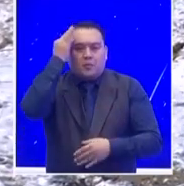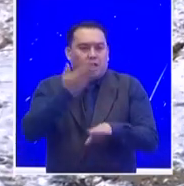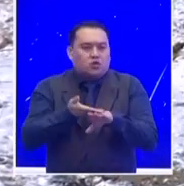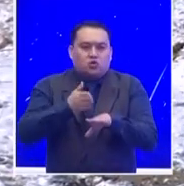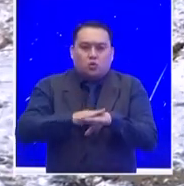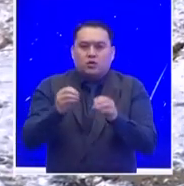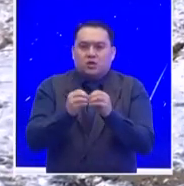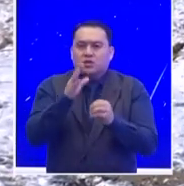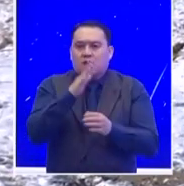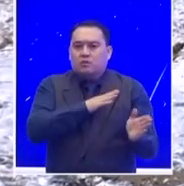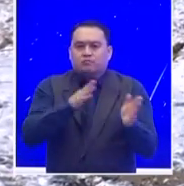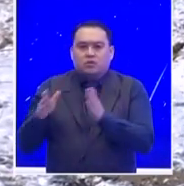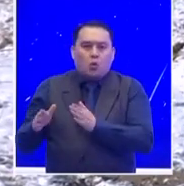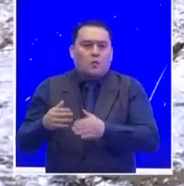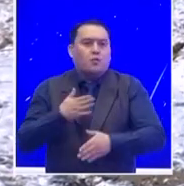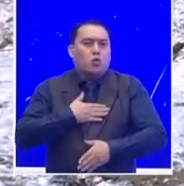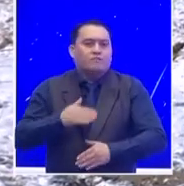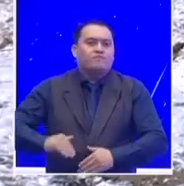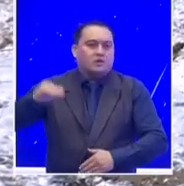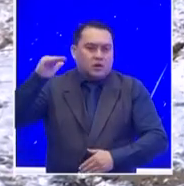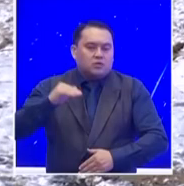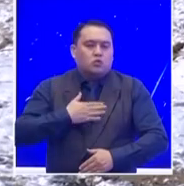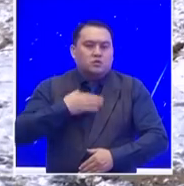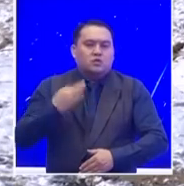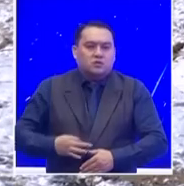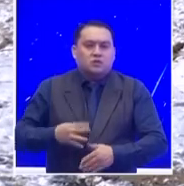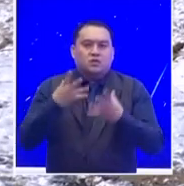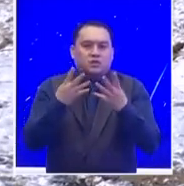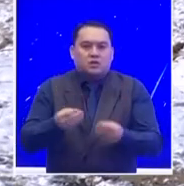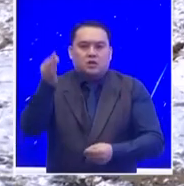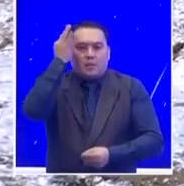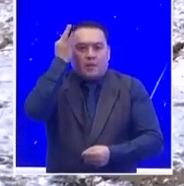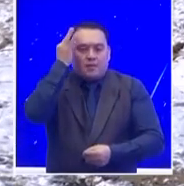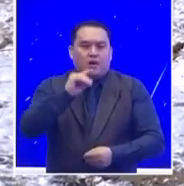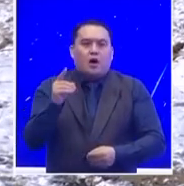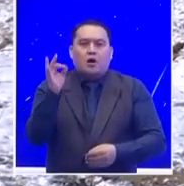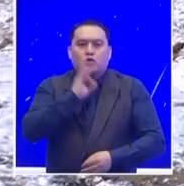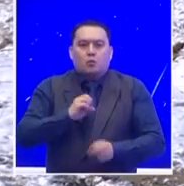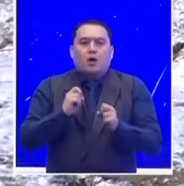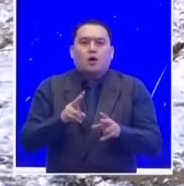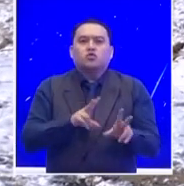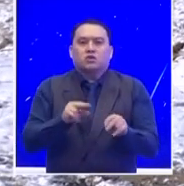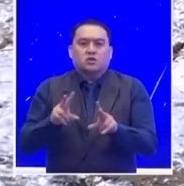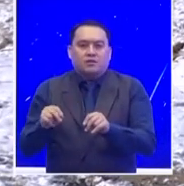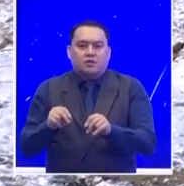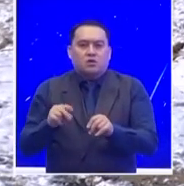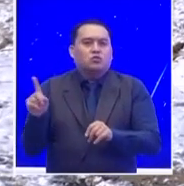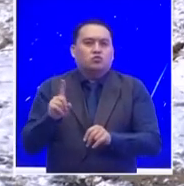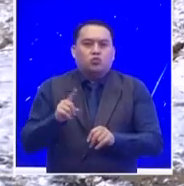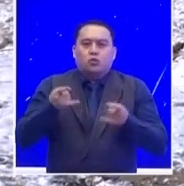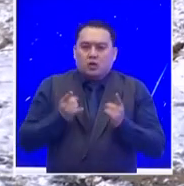Уже целых 10 лет пролетело. Мой Ханат вырос. Мы каждый год в день трагедии напоминаем ему о том, какой он счастливый, что, несмотря